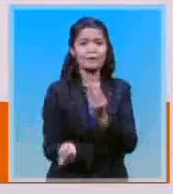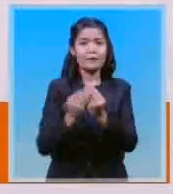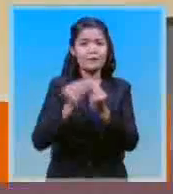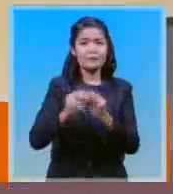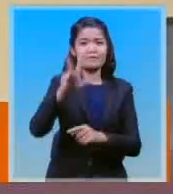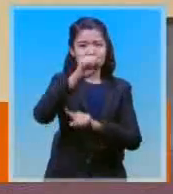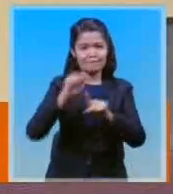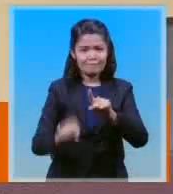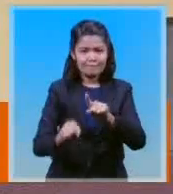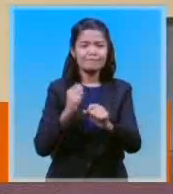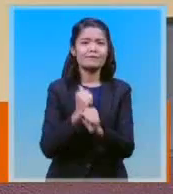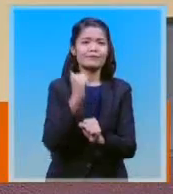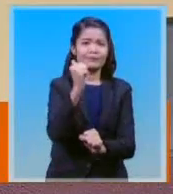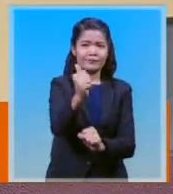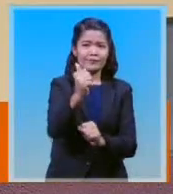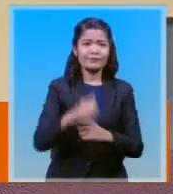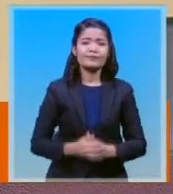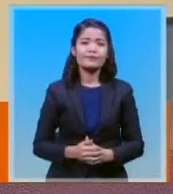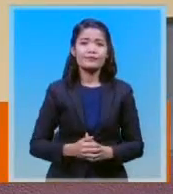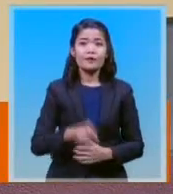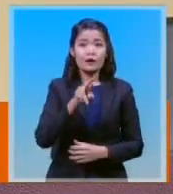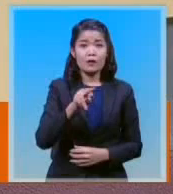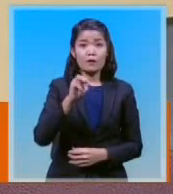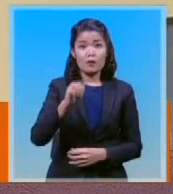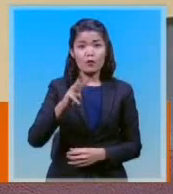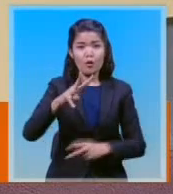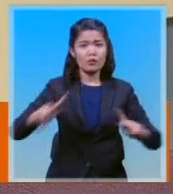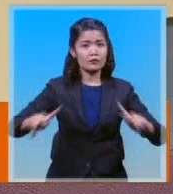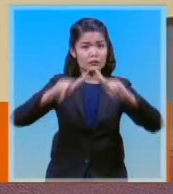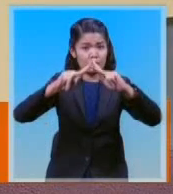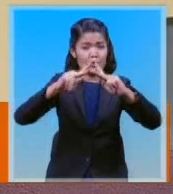ครับอุตตมะเสาวนายนต์ก็ต้องกัน